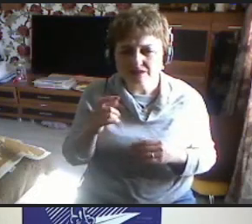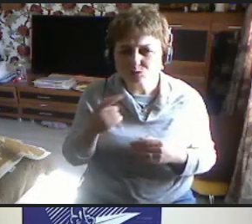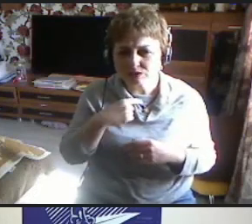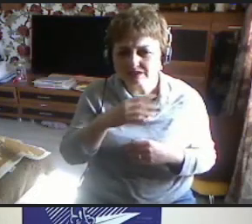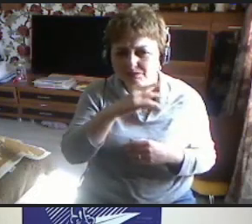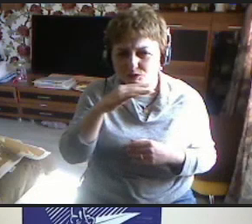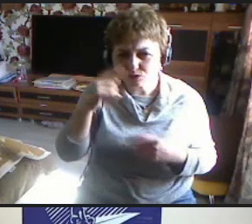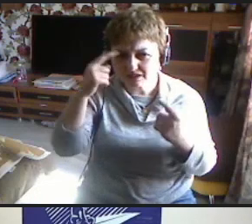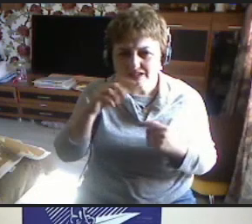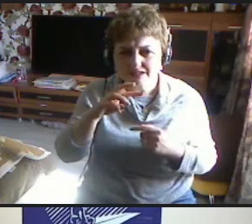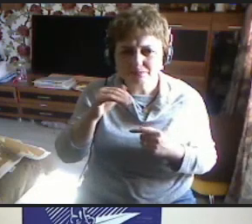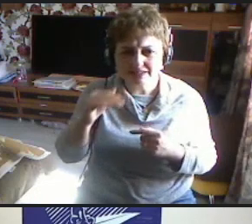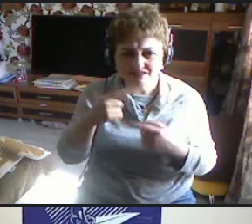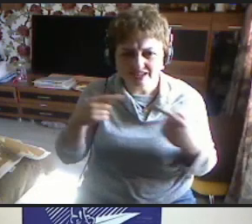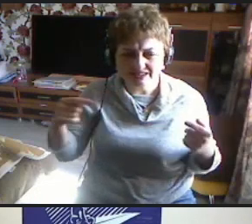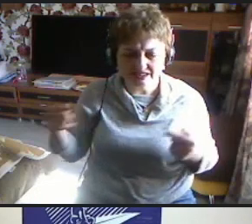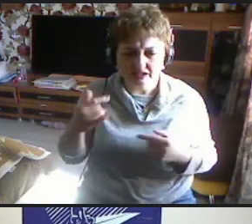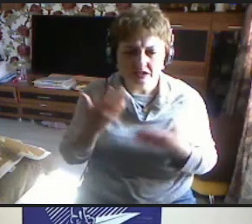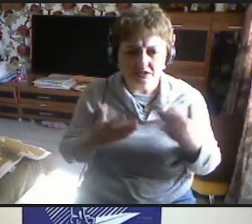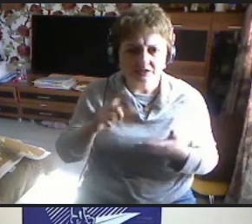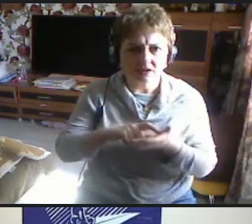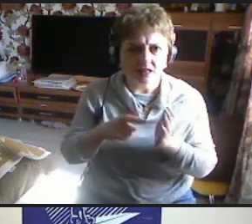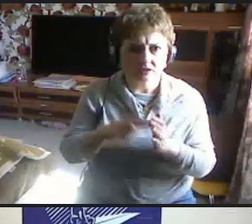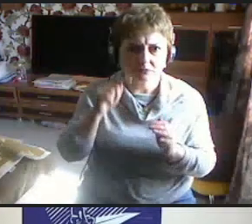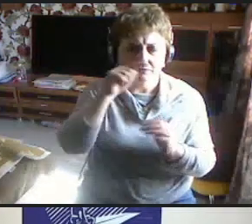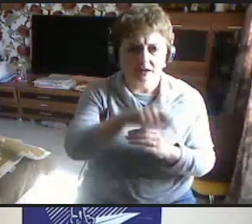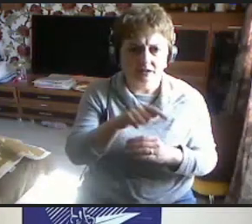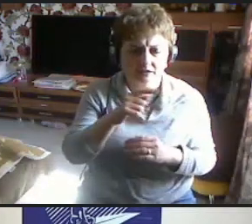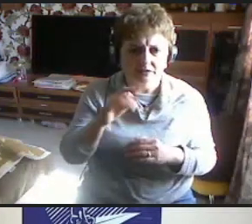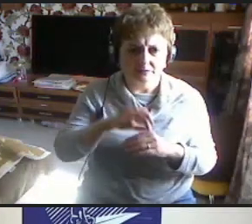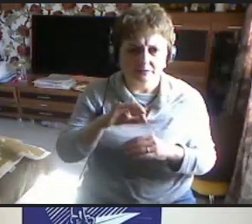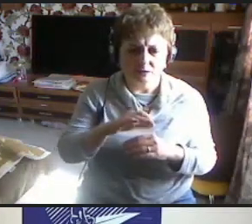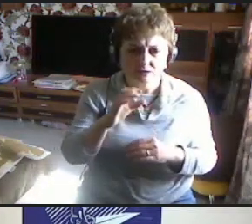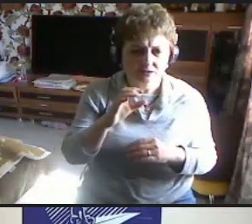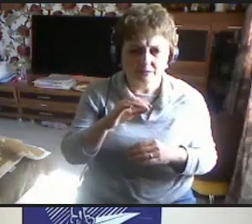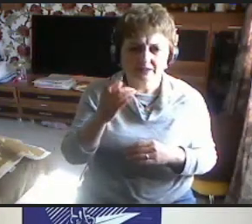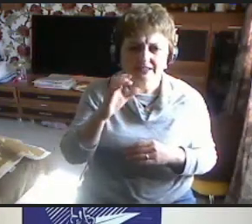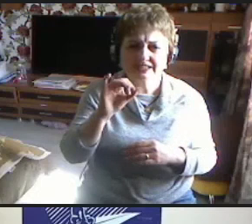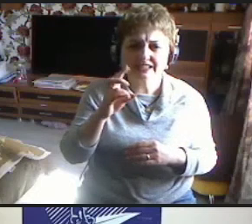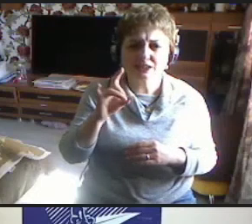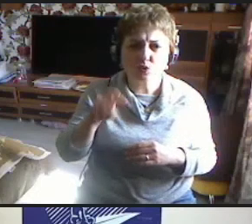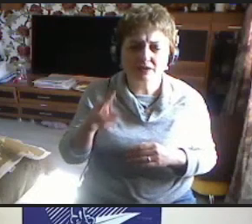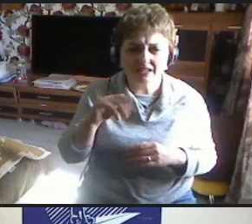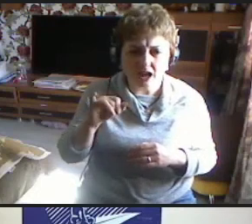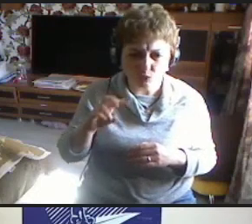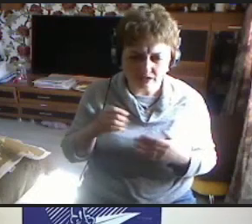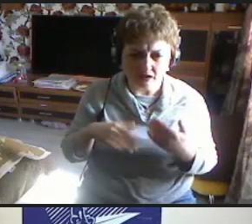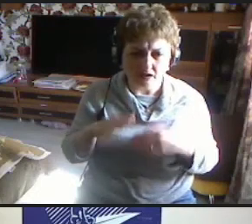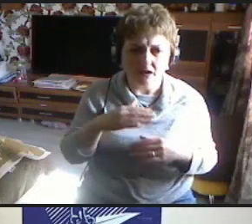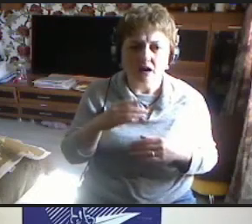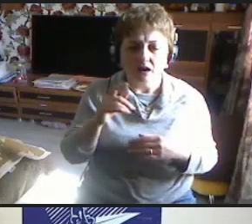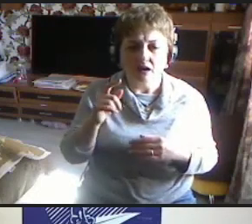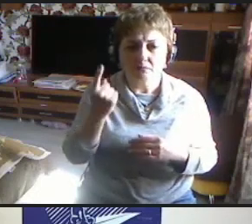если в класс попадает ребенок с синдромом Дауна, то... Тут как бы начинают действовать стереотипы. Первый, что ой,